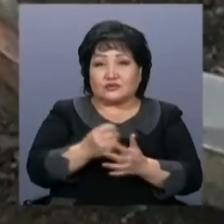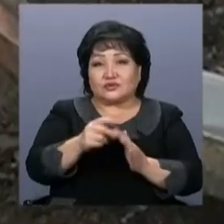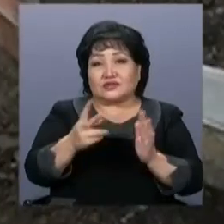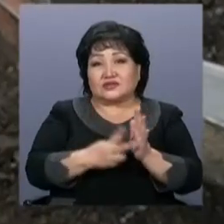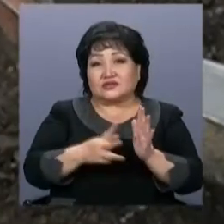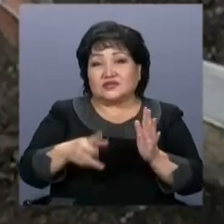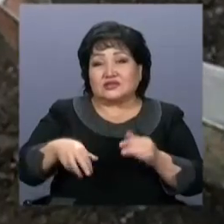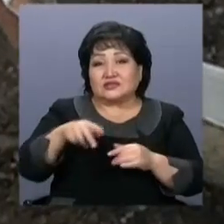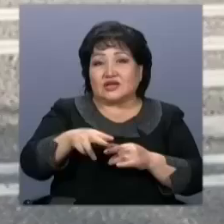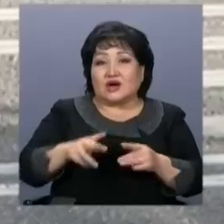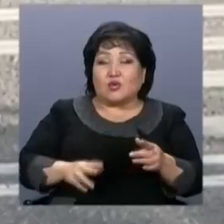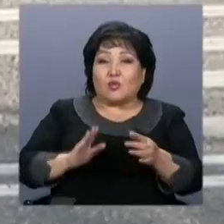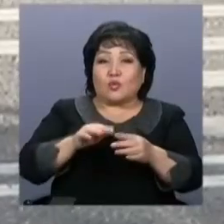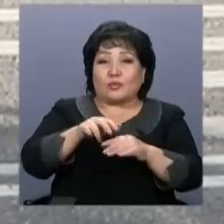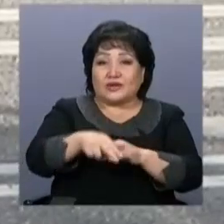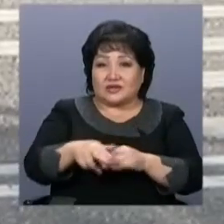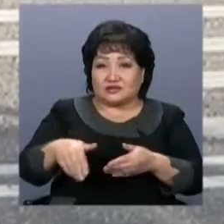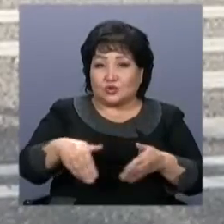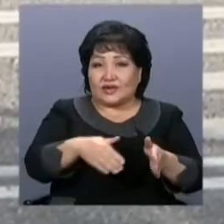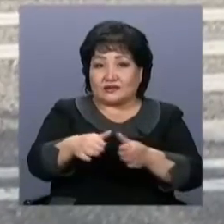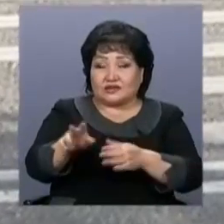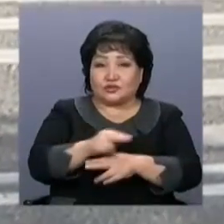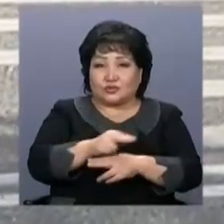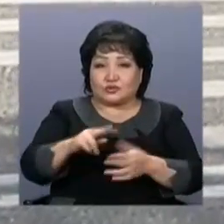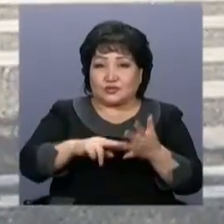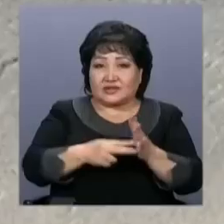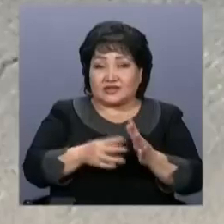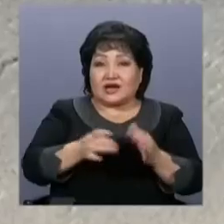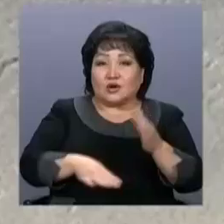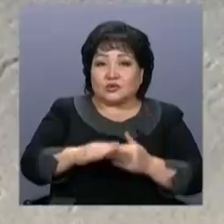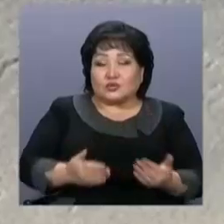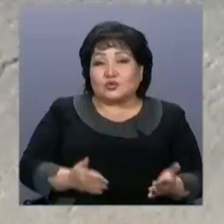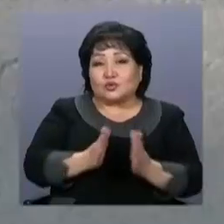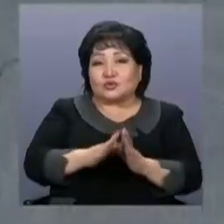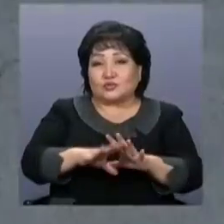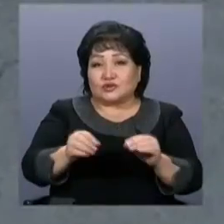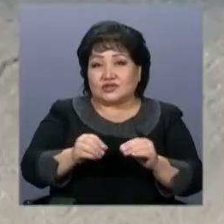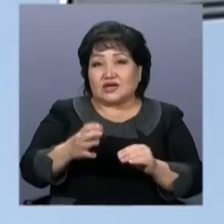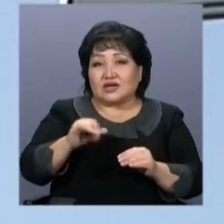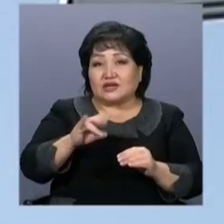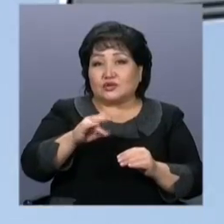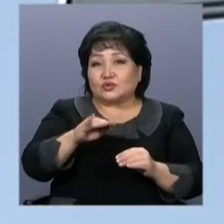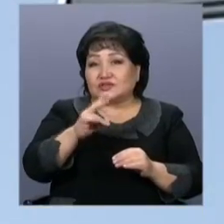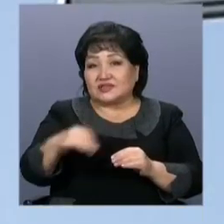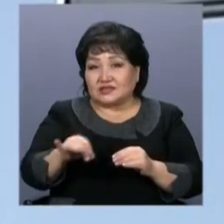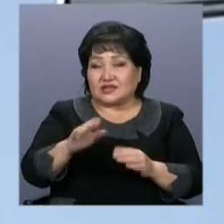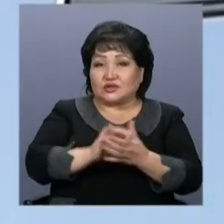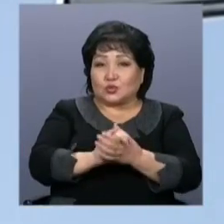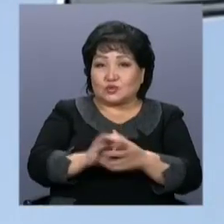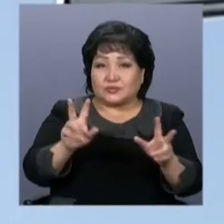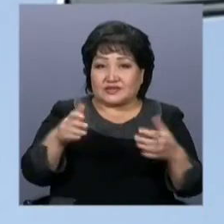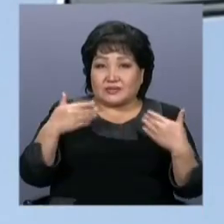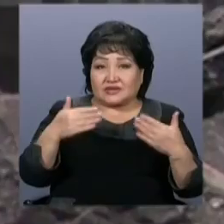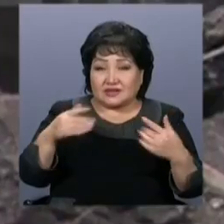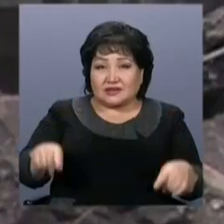жер үсті өтпелі жолдарды жөндеу жоспарланған. Аудан тұрғындарының өтініші бойынша Южный және Дружба саябақтары ретке